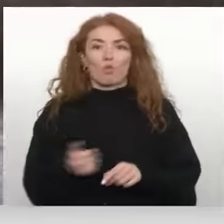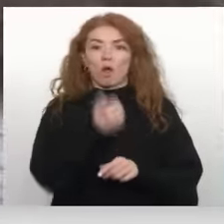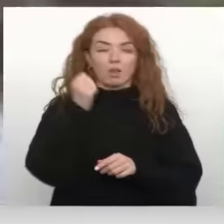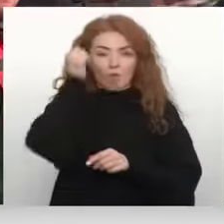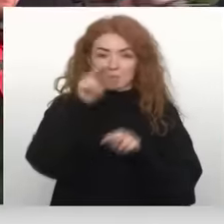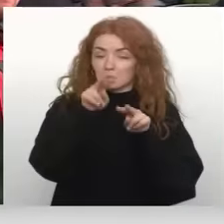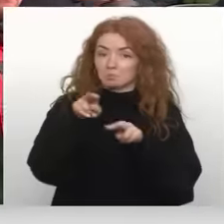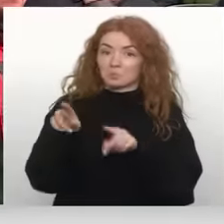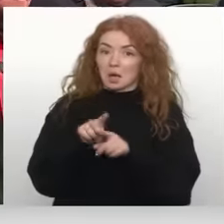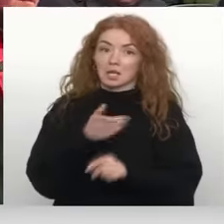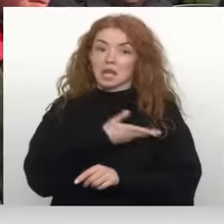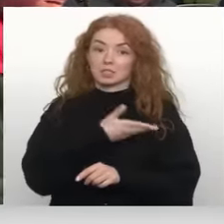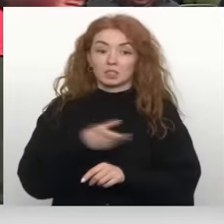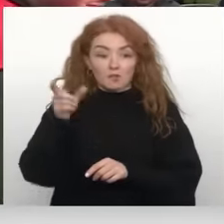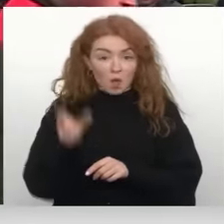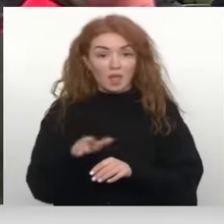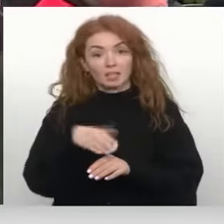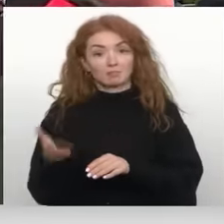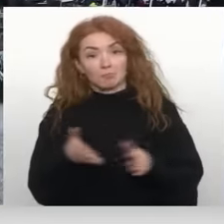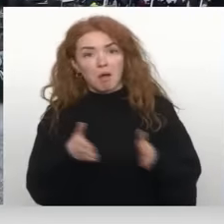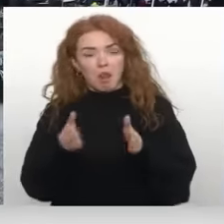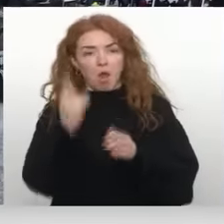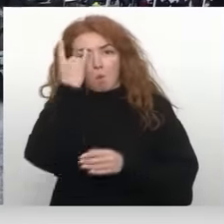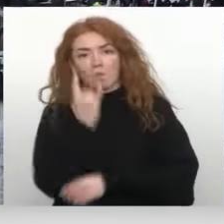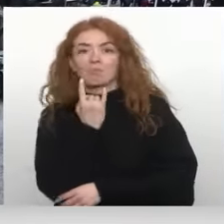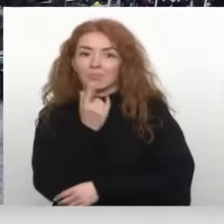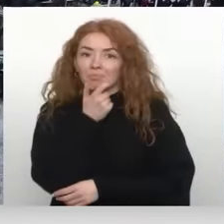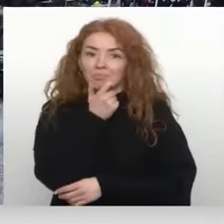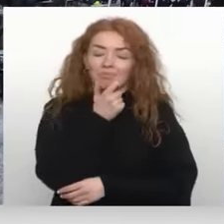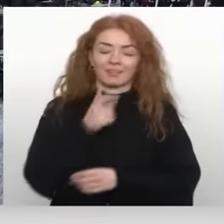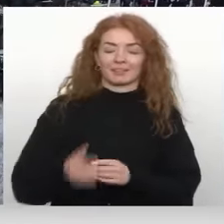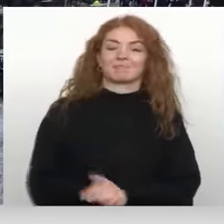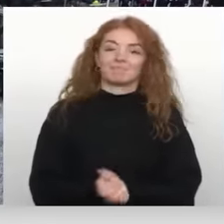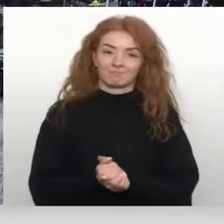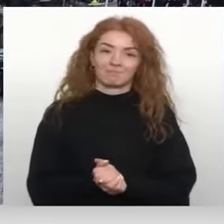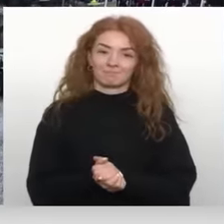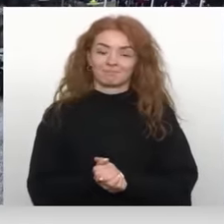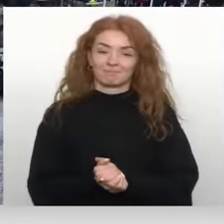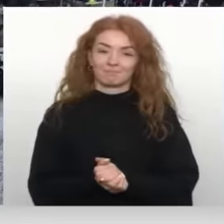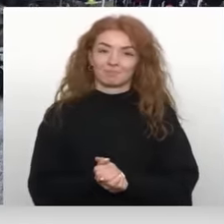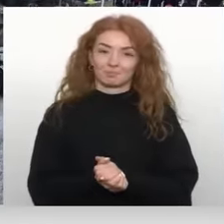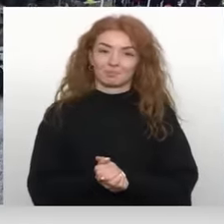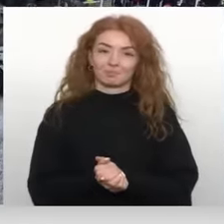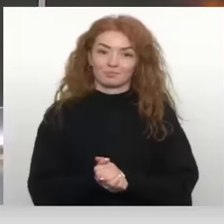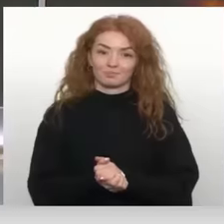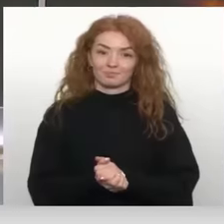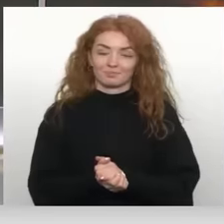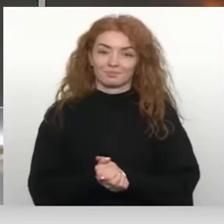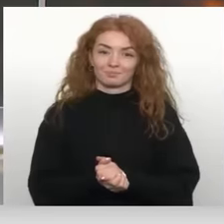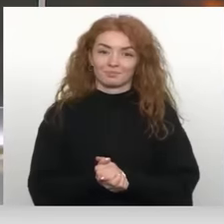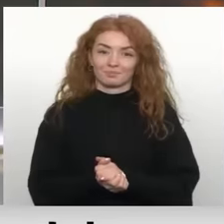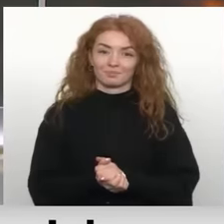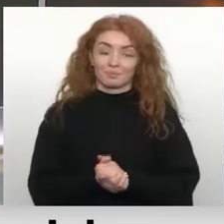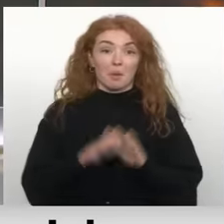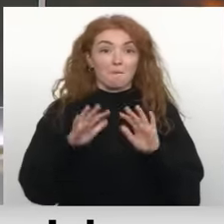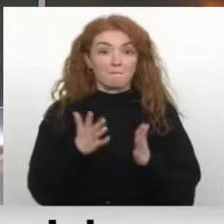arī iedzīvotāji ceļu malās un no savu māju logiem. Miks Kuncevičs, Dāvi Cieviņš, Latvijas televīzija.